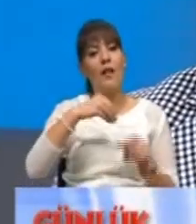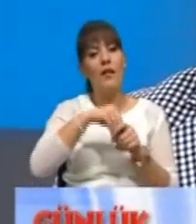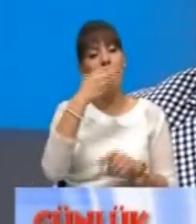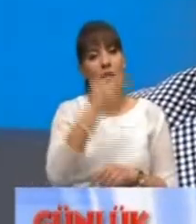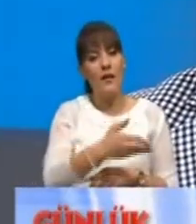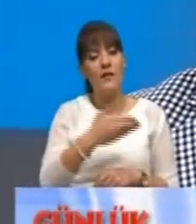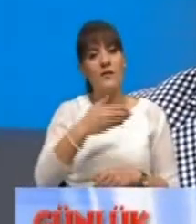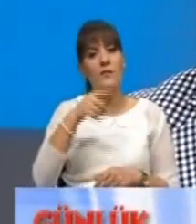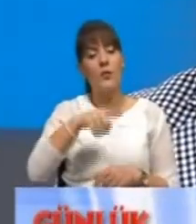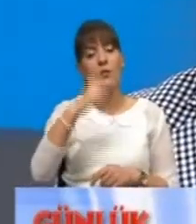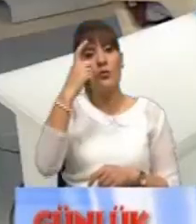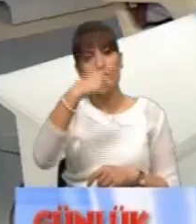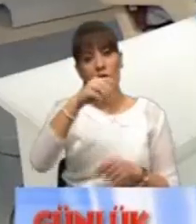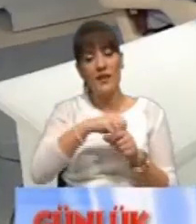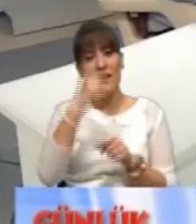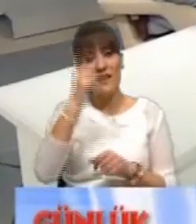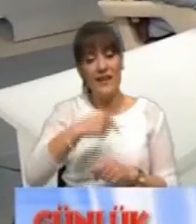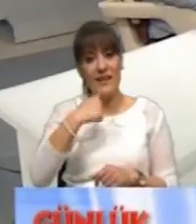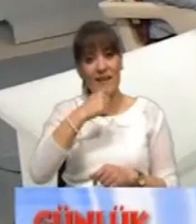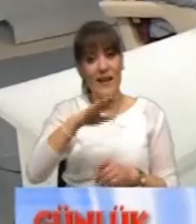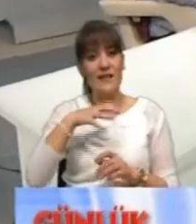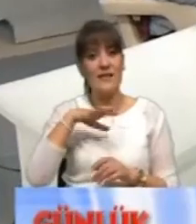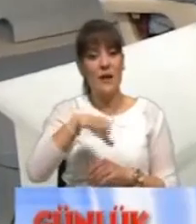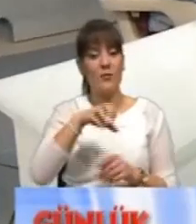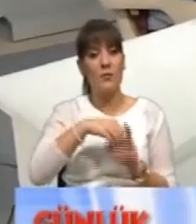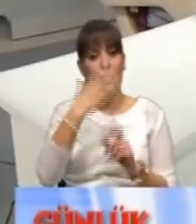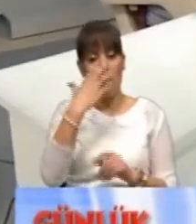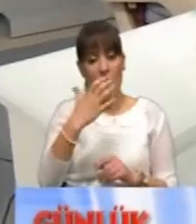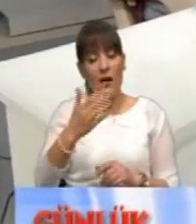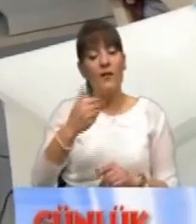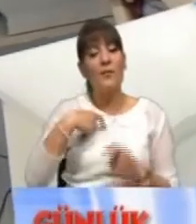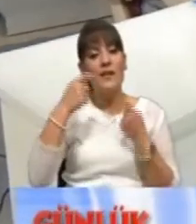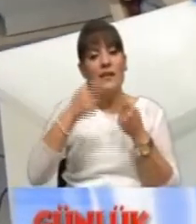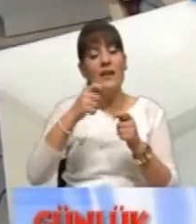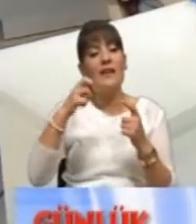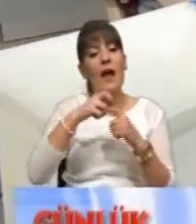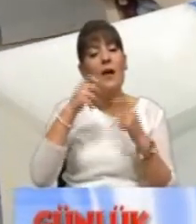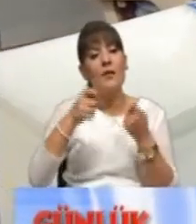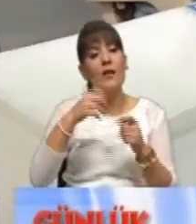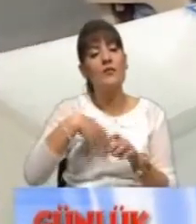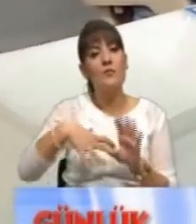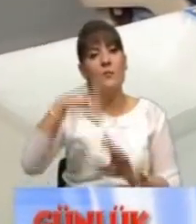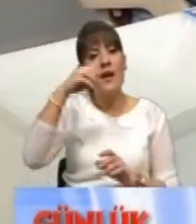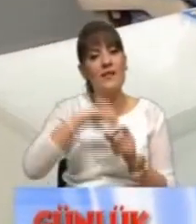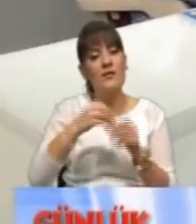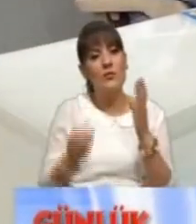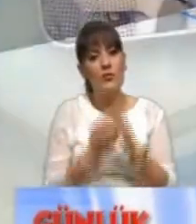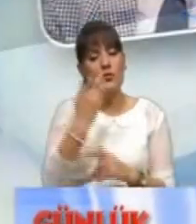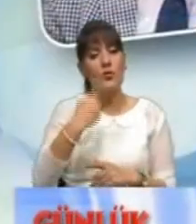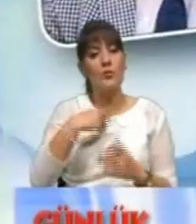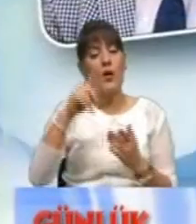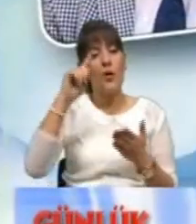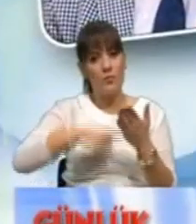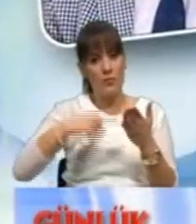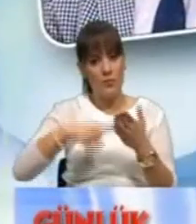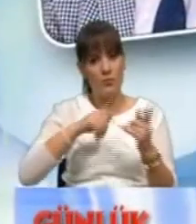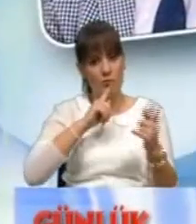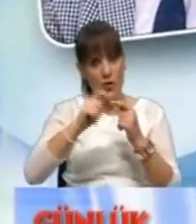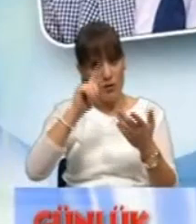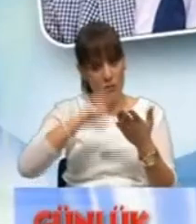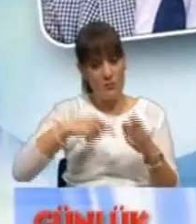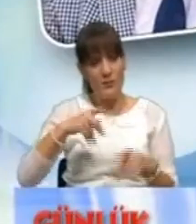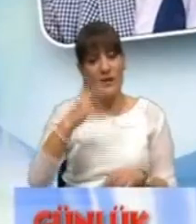ile böyle bir Türkiye'nin ilk deniz kaplumbağalarının bakım ve rehabilitasyonunun yapıldığı bir merkezin kurulması Harika. Protokolünü imzaladık